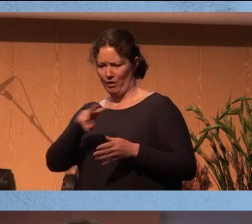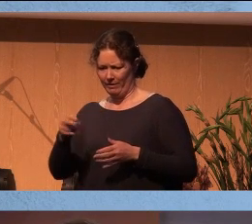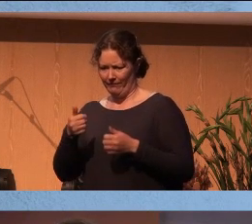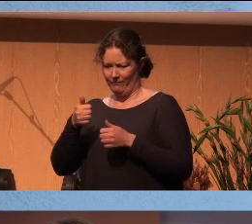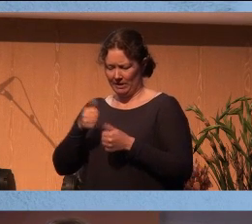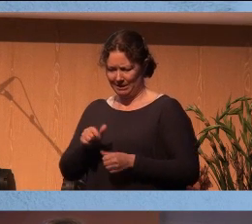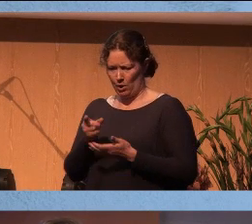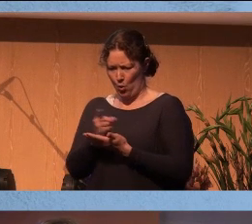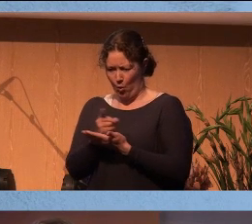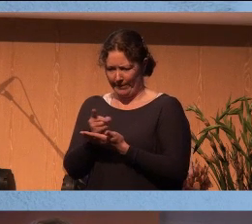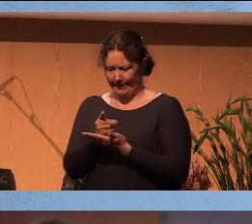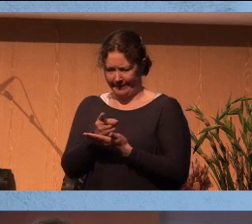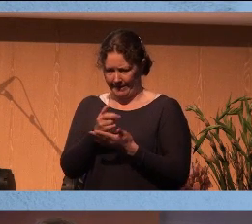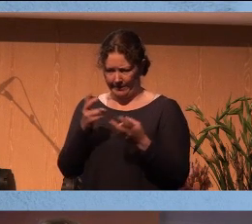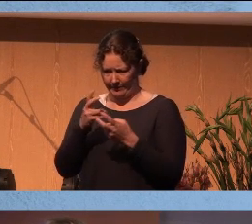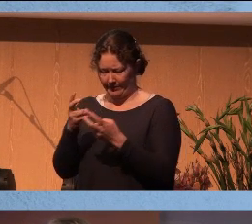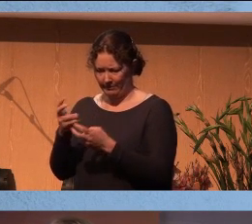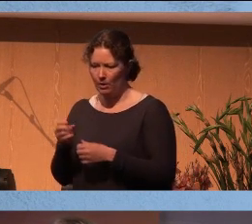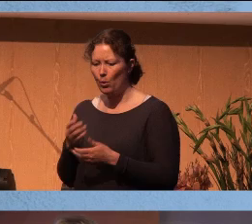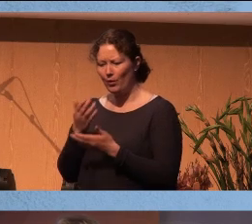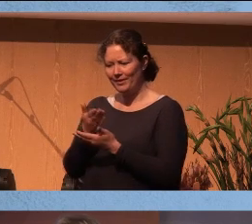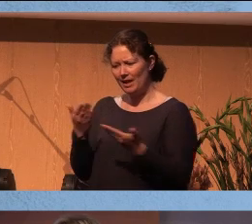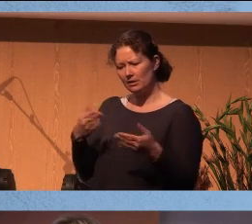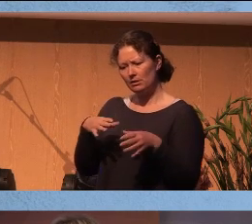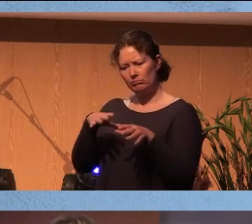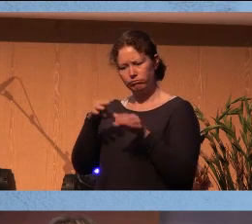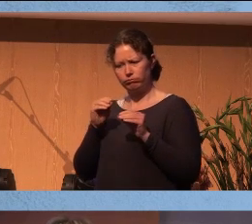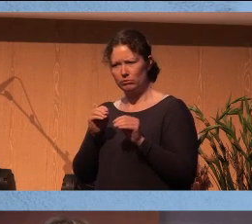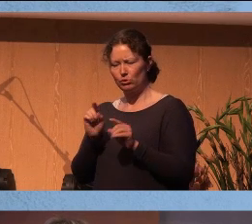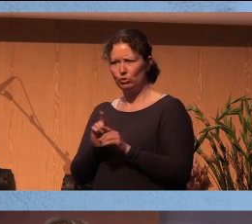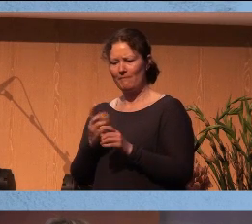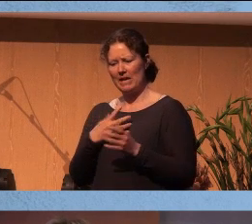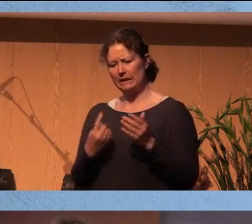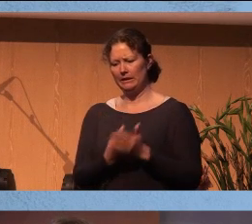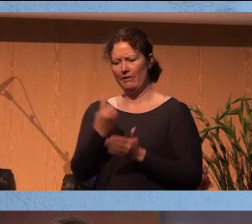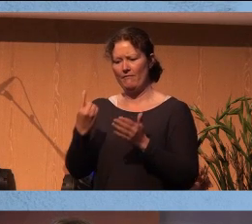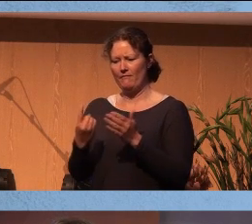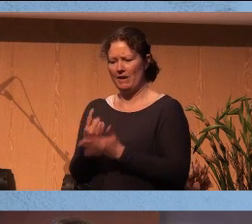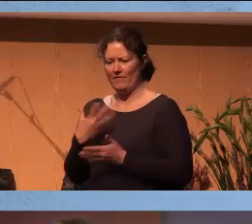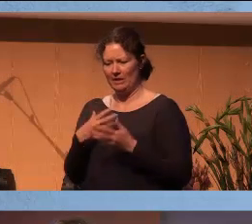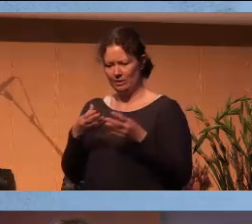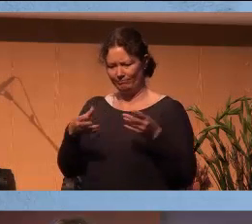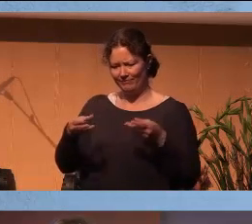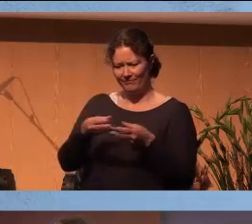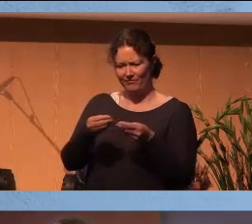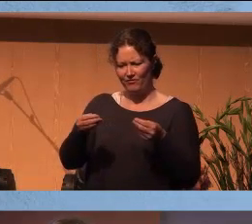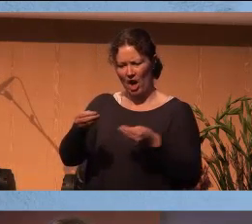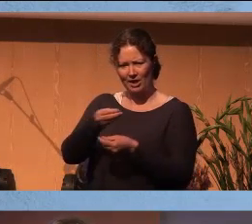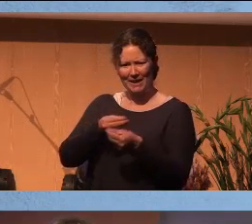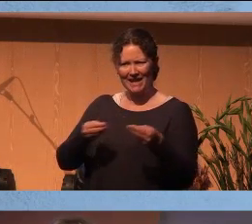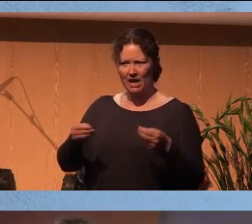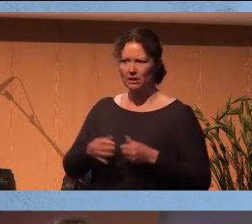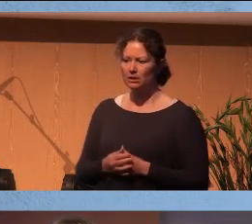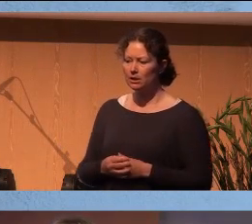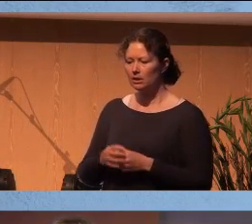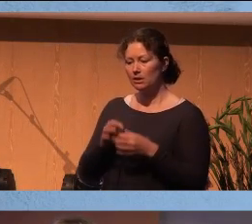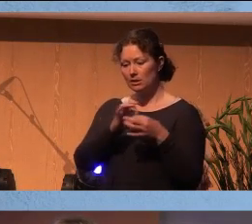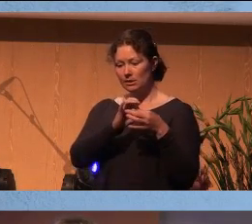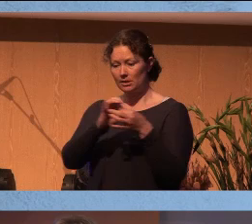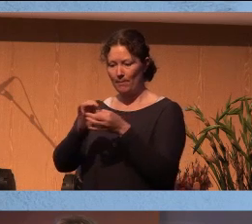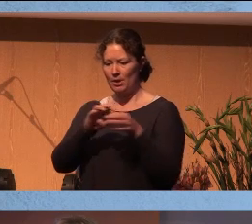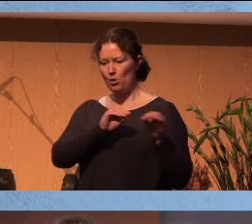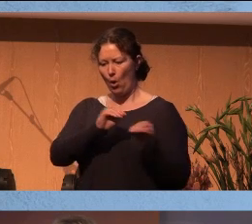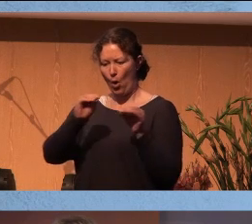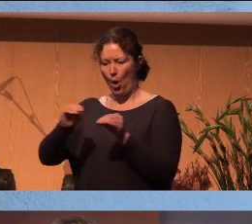orientere seg I landskapet, og tjenestene oppleves som tilfeldige og fragmenterte. Sammenhengen og overgangene